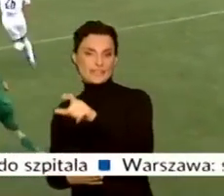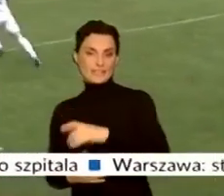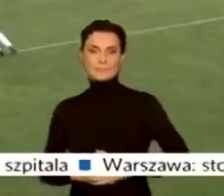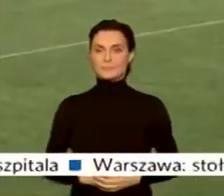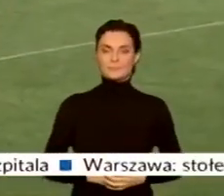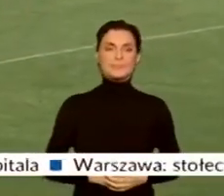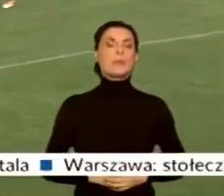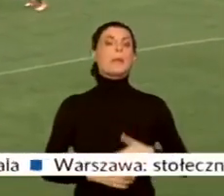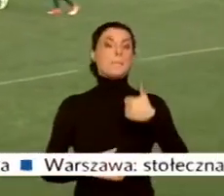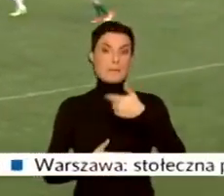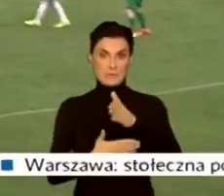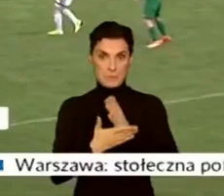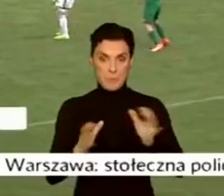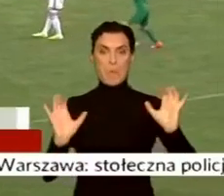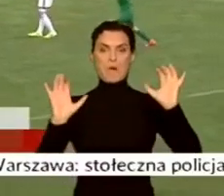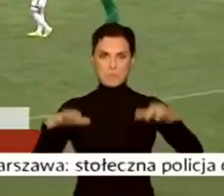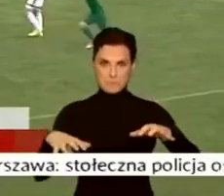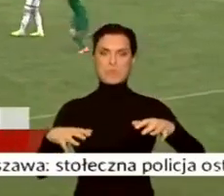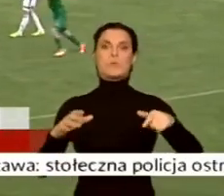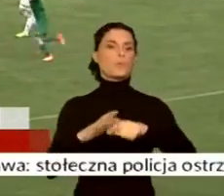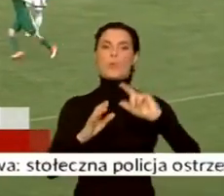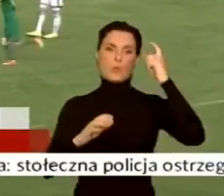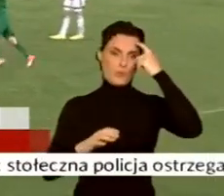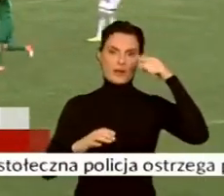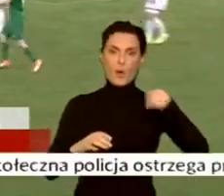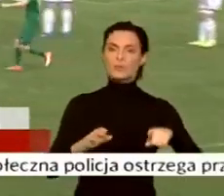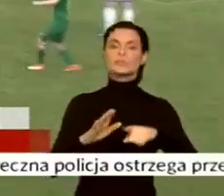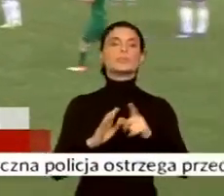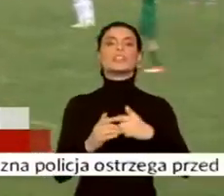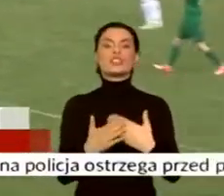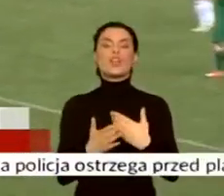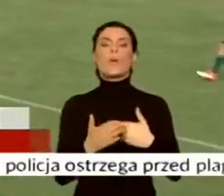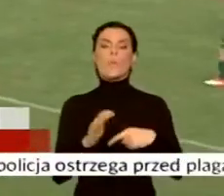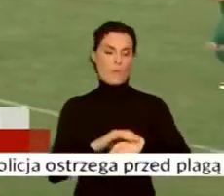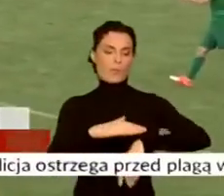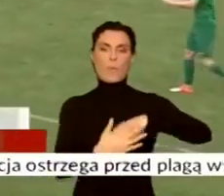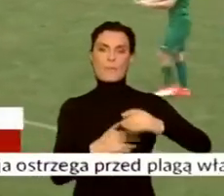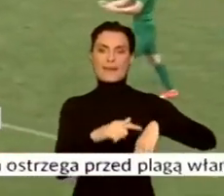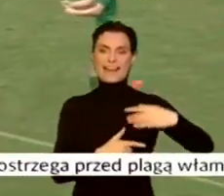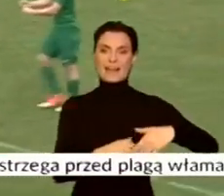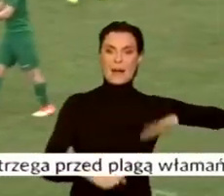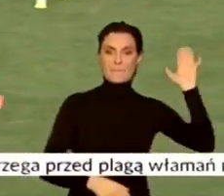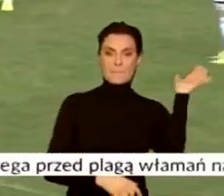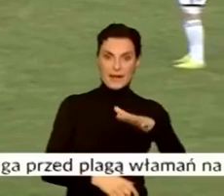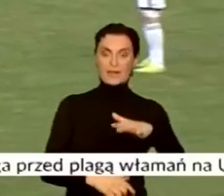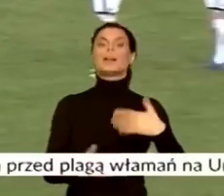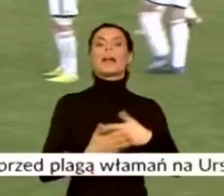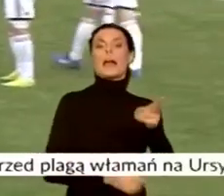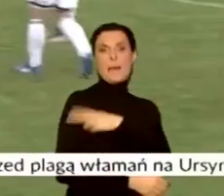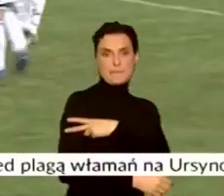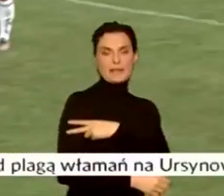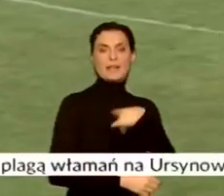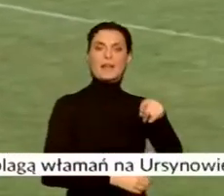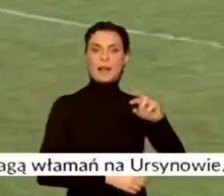połowa zakończyła się prowadzeniem gości. Wszystko zaczęło się od zagrania ręką w swoim polu karnym kapitana warszawskiego zespołu